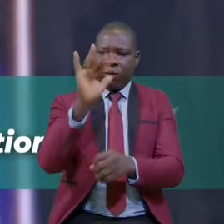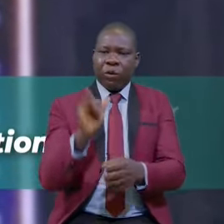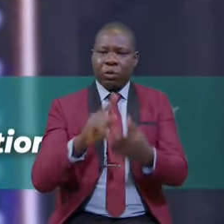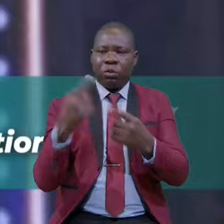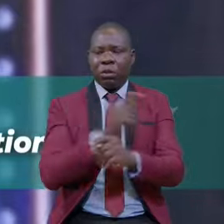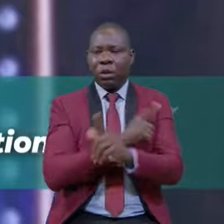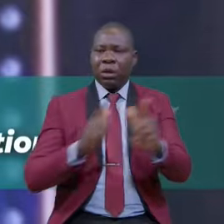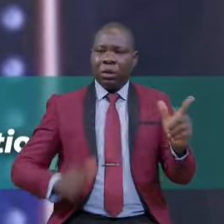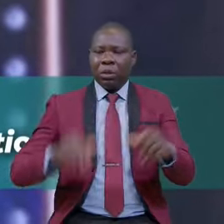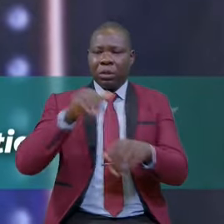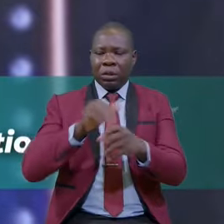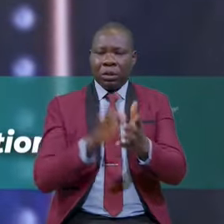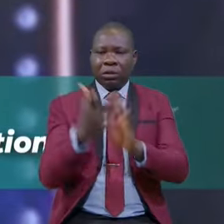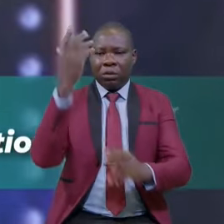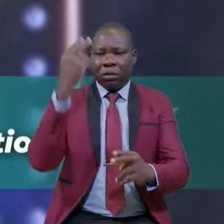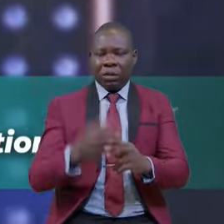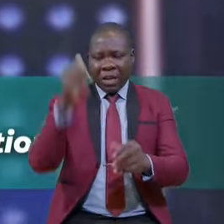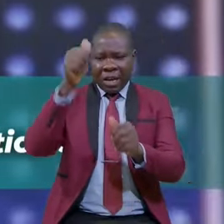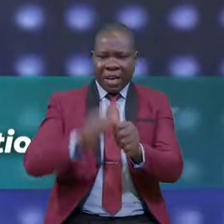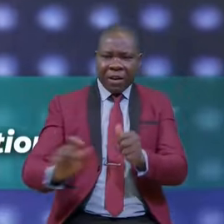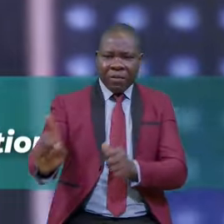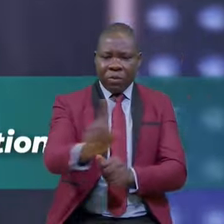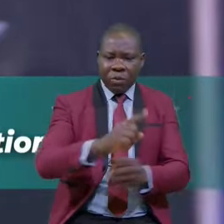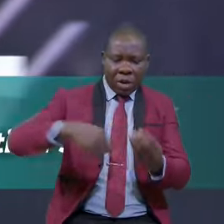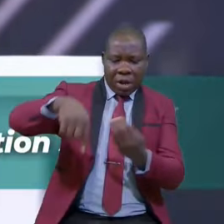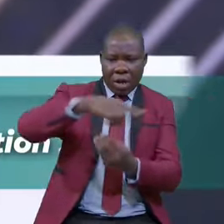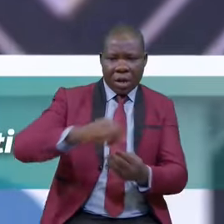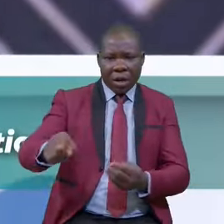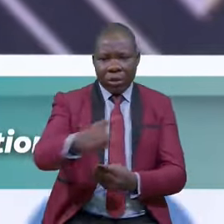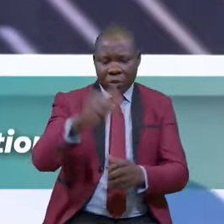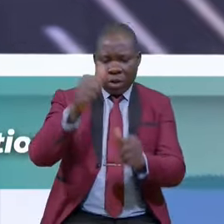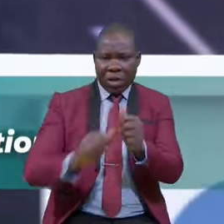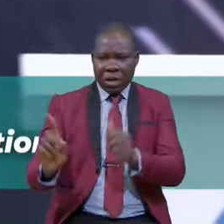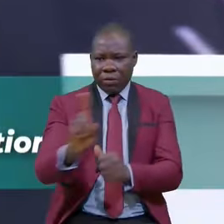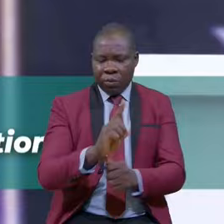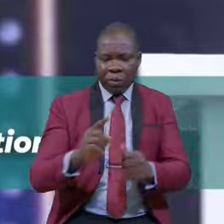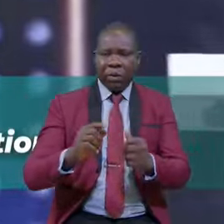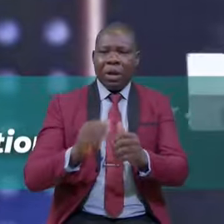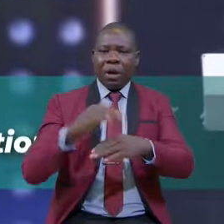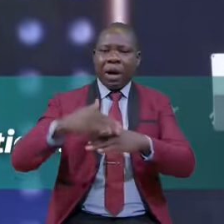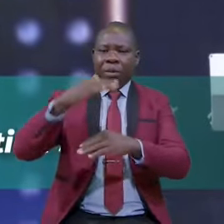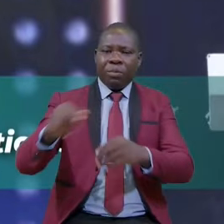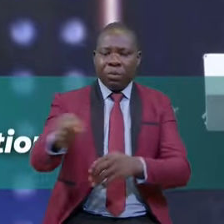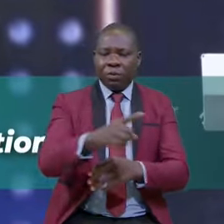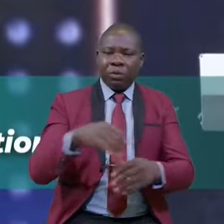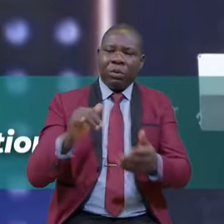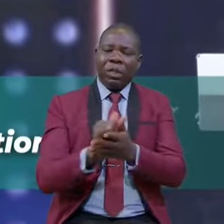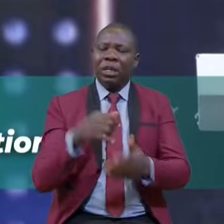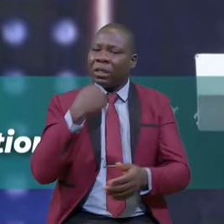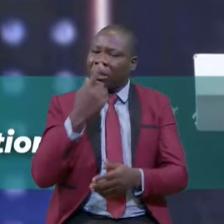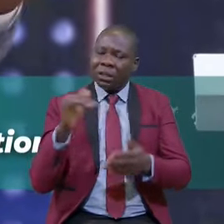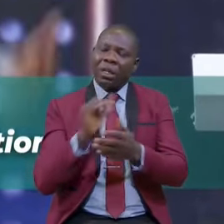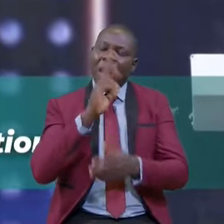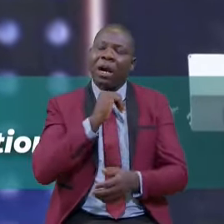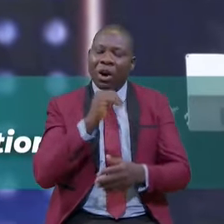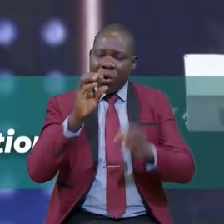you, chacun everyone beyond vous, you, that, you know, they say they are all right, ah, but you know they're not bien. All right. Vous savez que ça ne va pas avec of the